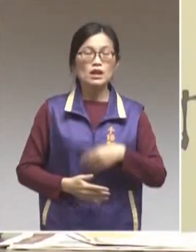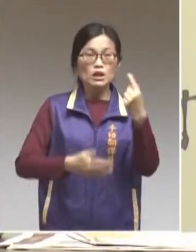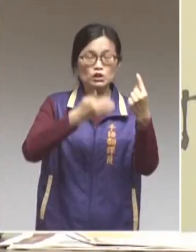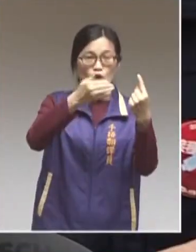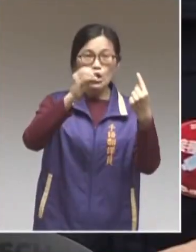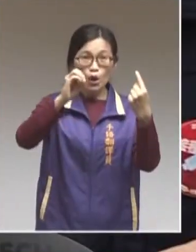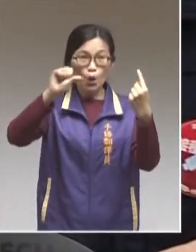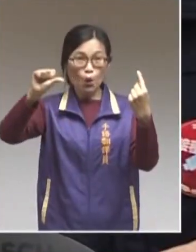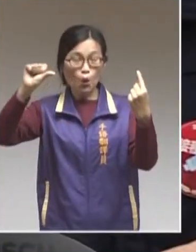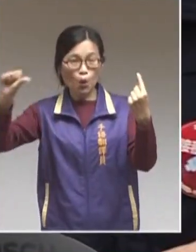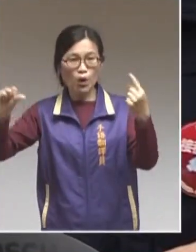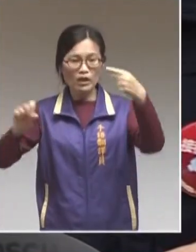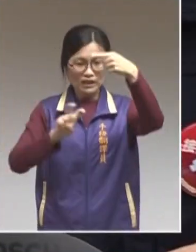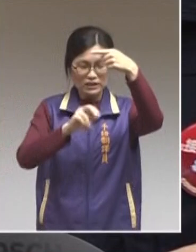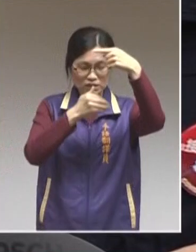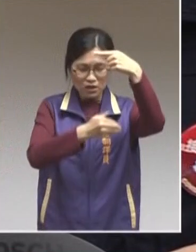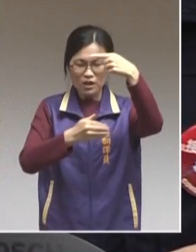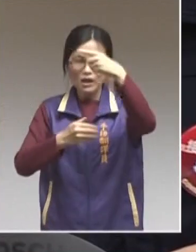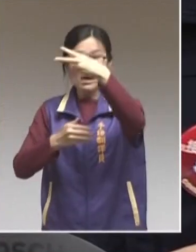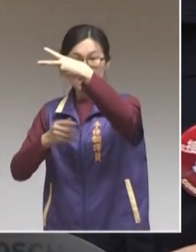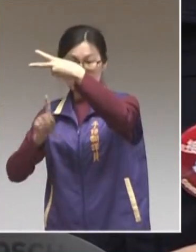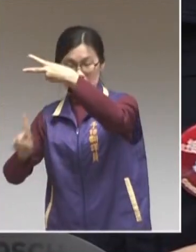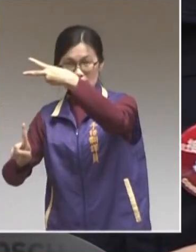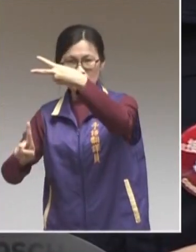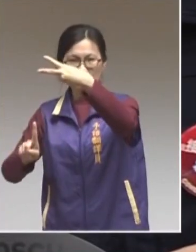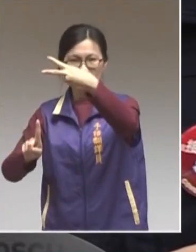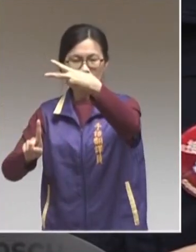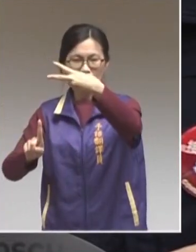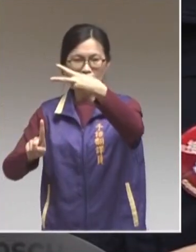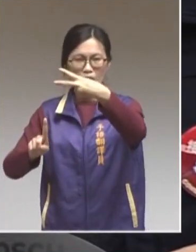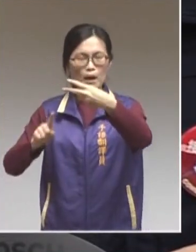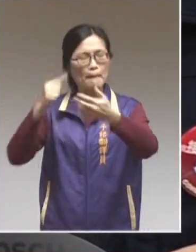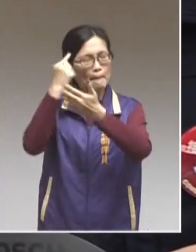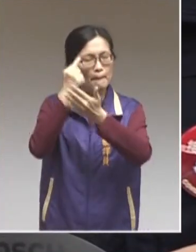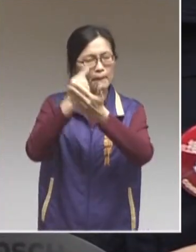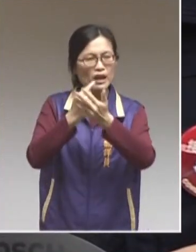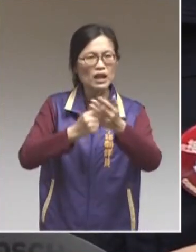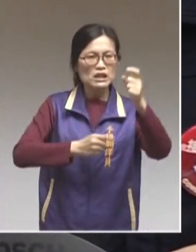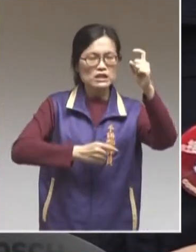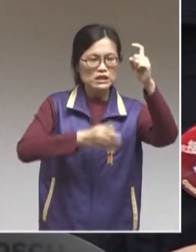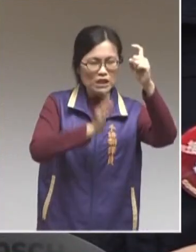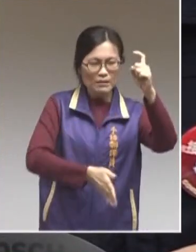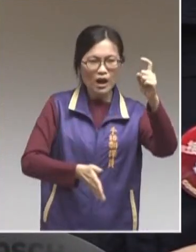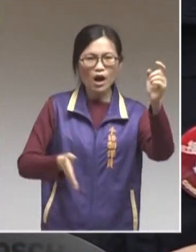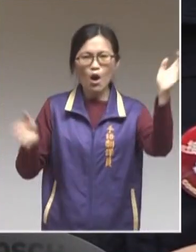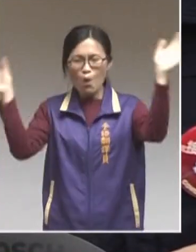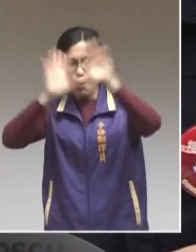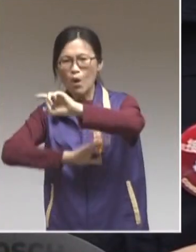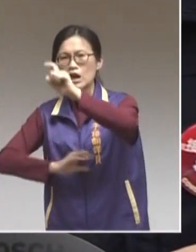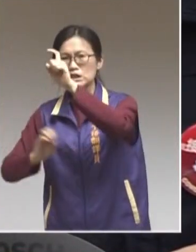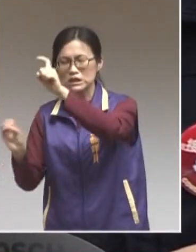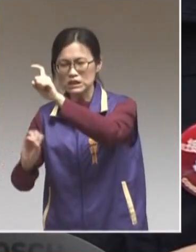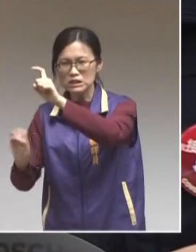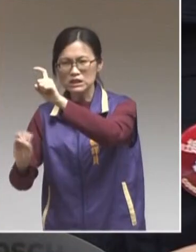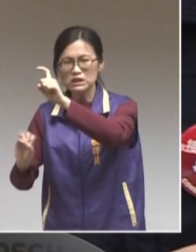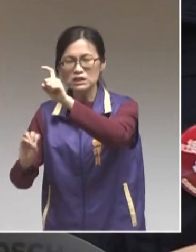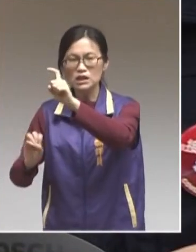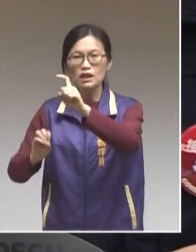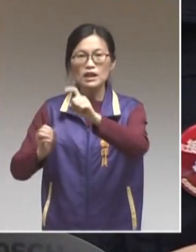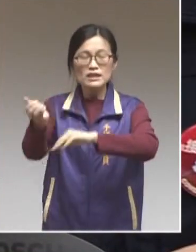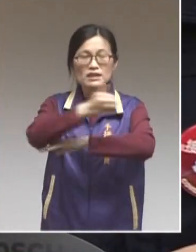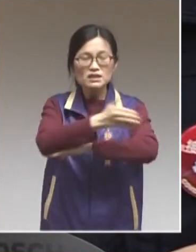19055在1月29号到2月1号，固定每天早上10点半到晚间10点，都会在前